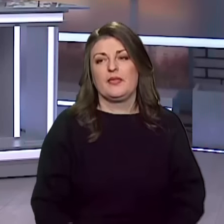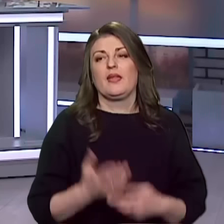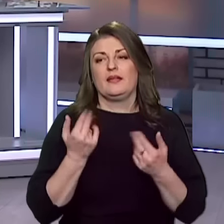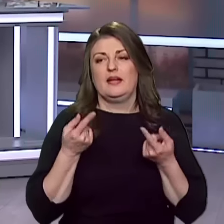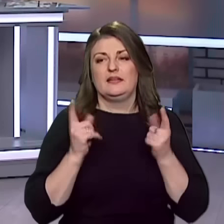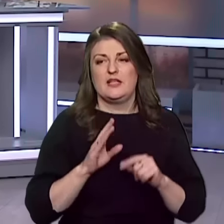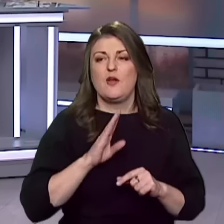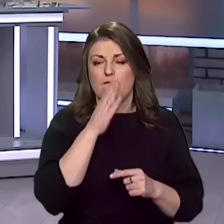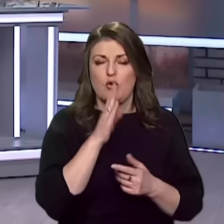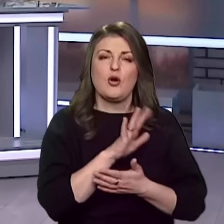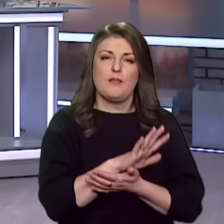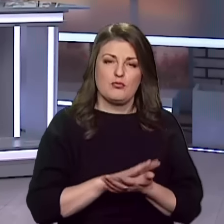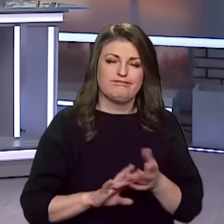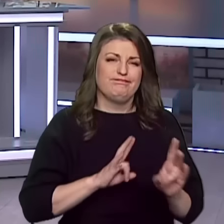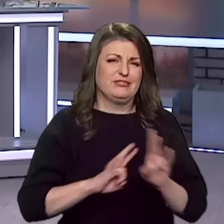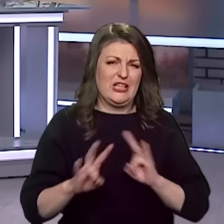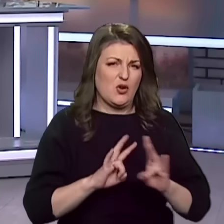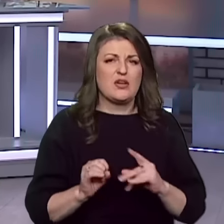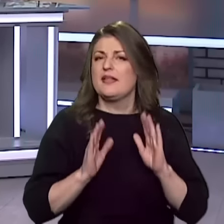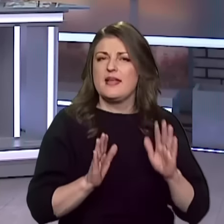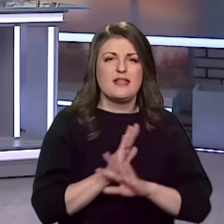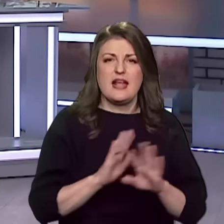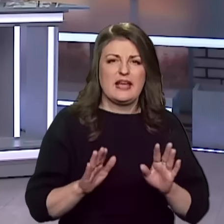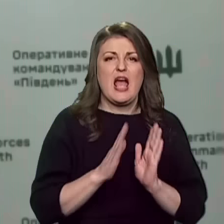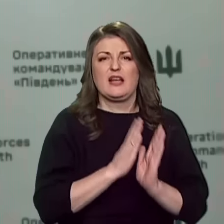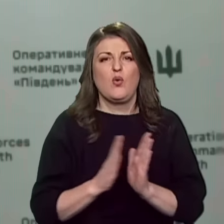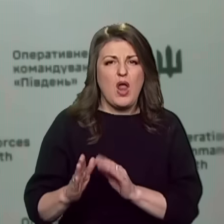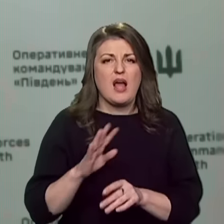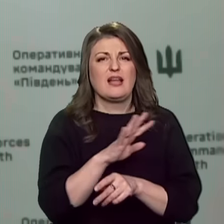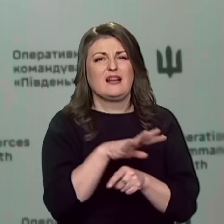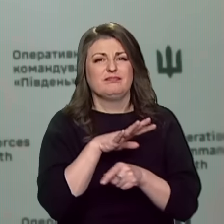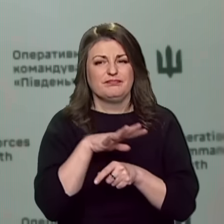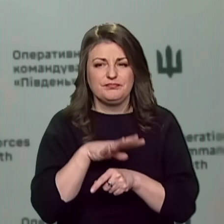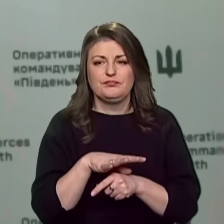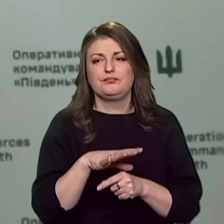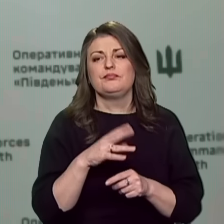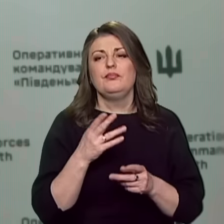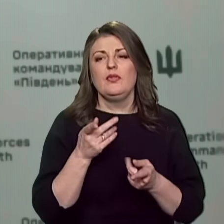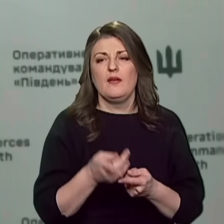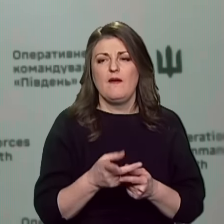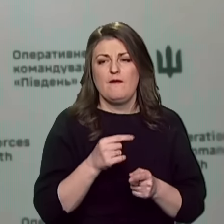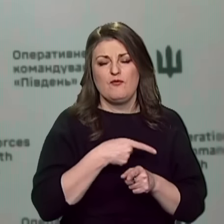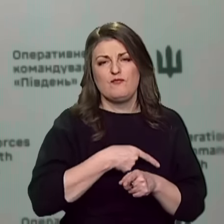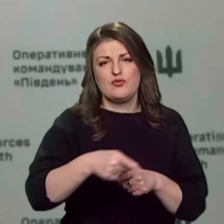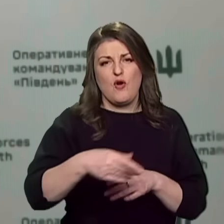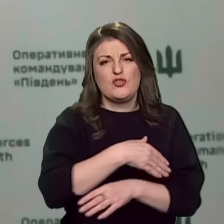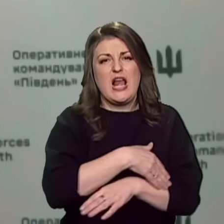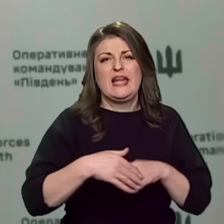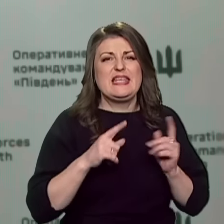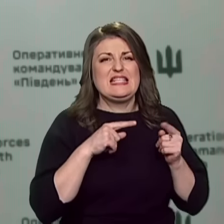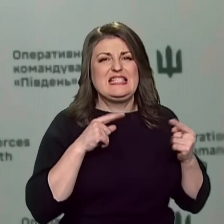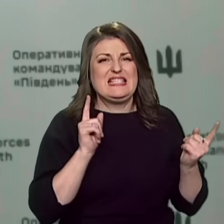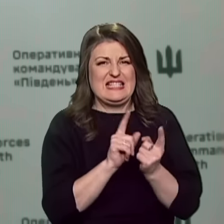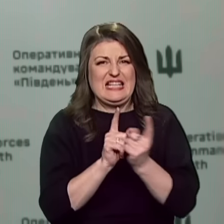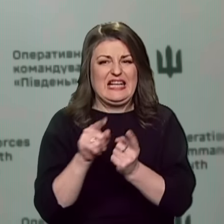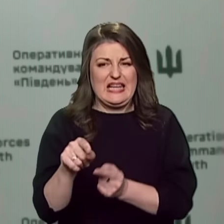Так, дійсно, ворог продовжує терор, і не тільки регулярними артилерійськими обстрілами безпосередньо вздовж лінії зіткнення,